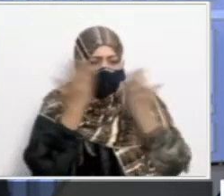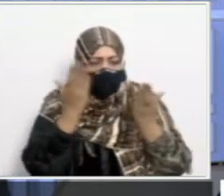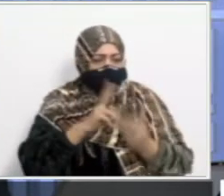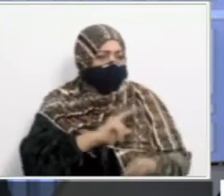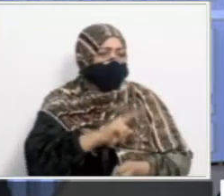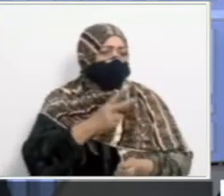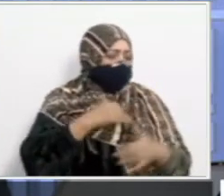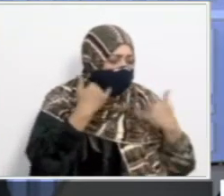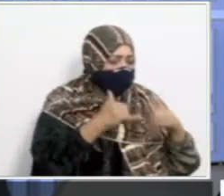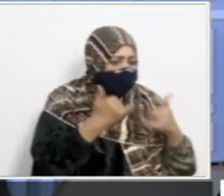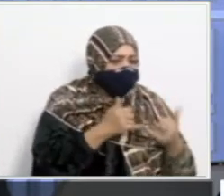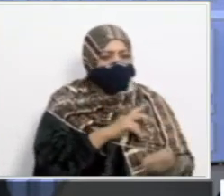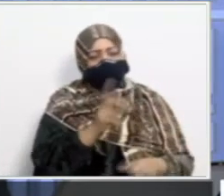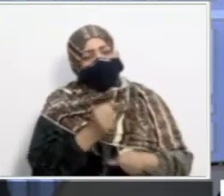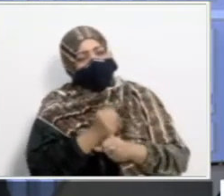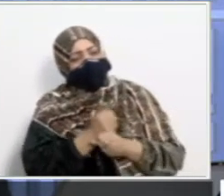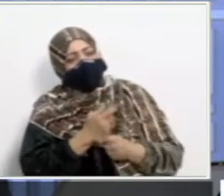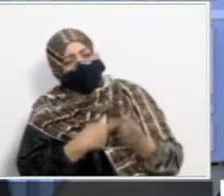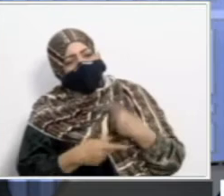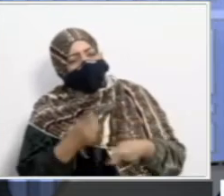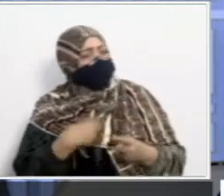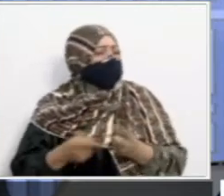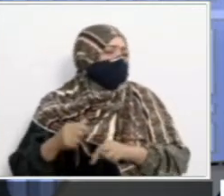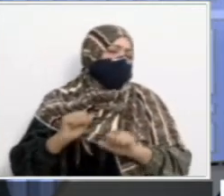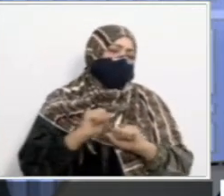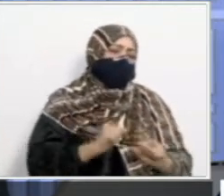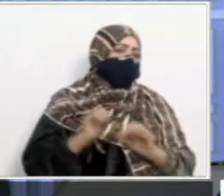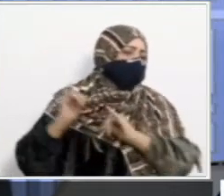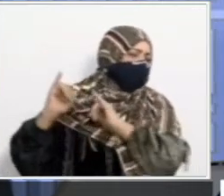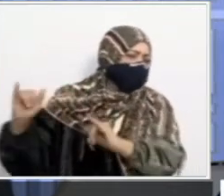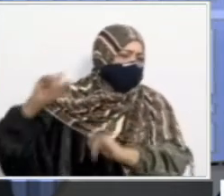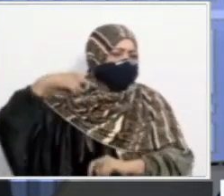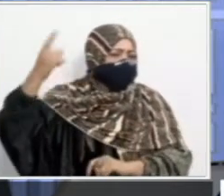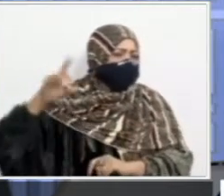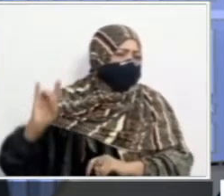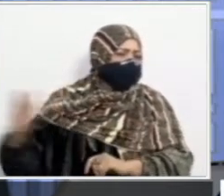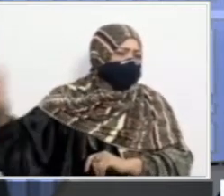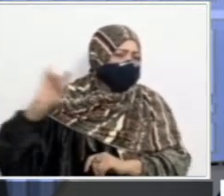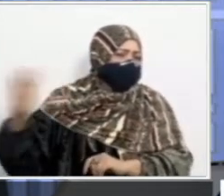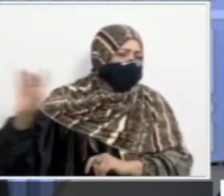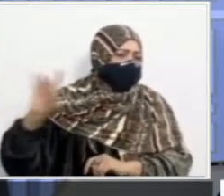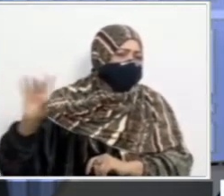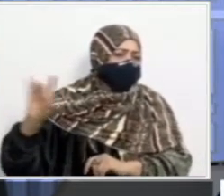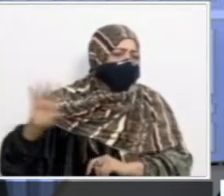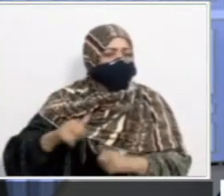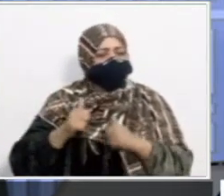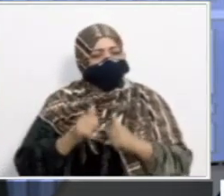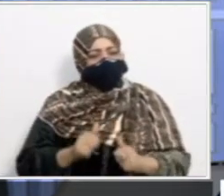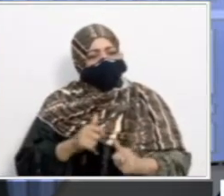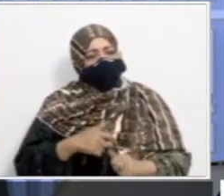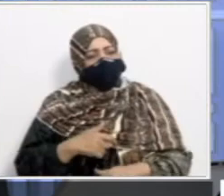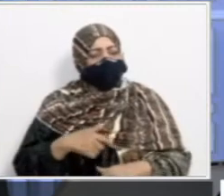عمل يشغل نفسه به تذهب هذه الوساوس. لكن لما يقعد فاضي وينعزل الوساوس تهجم